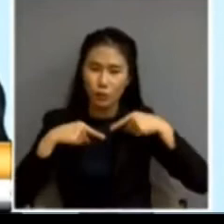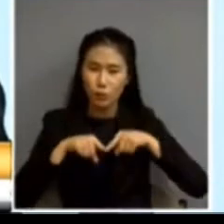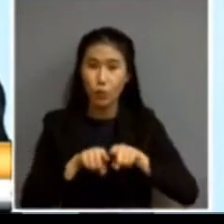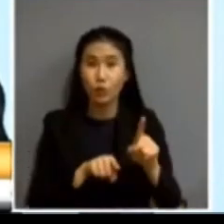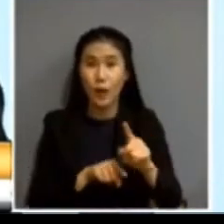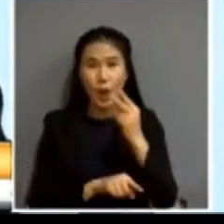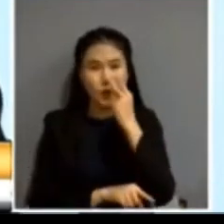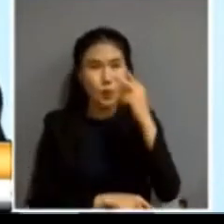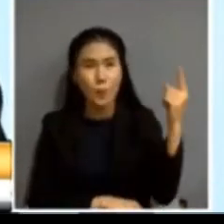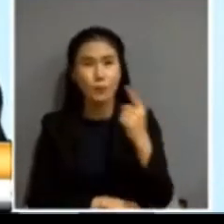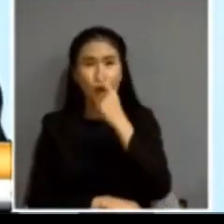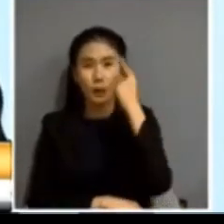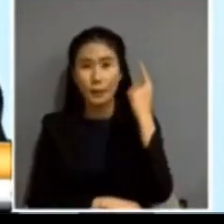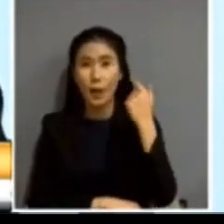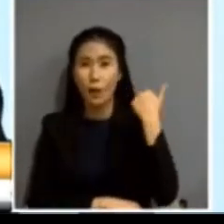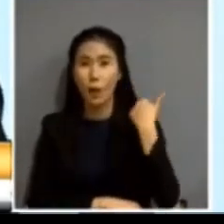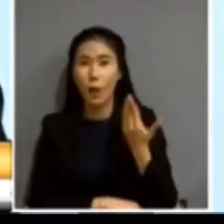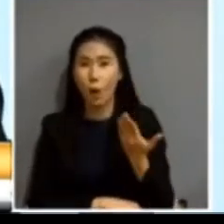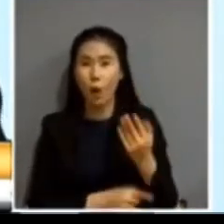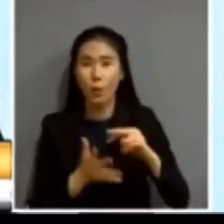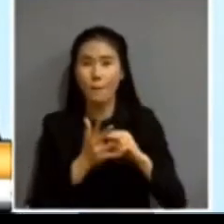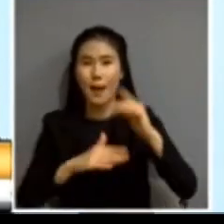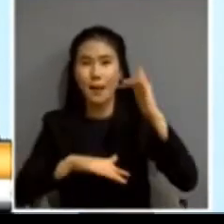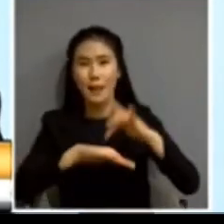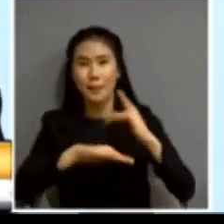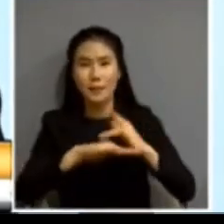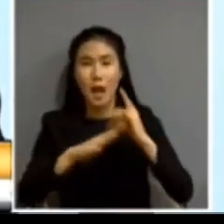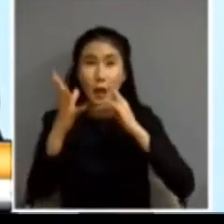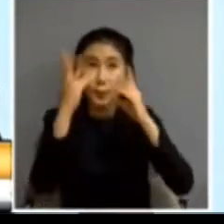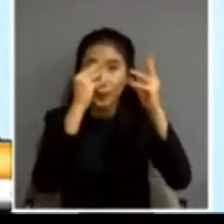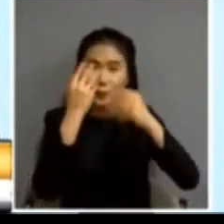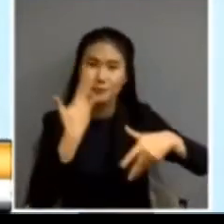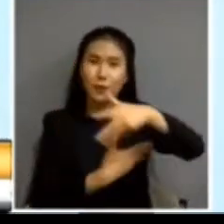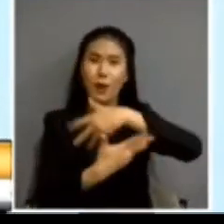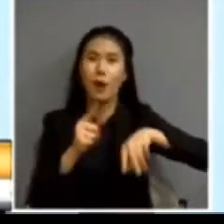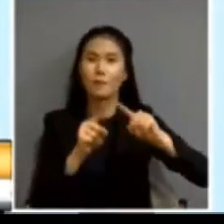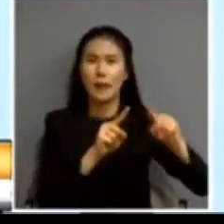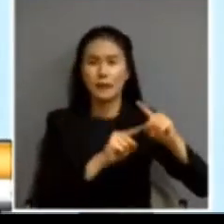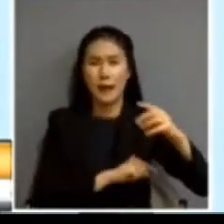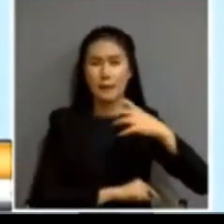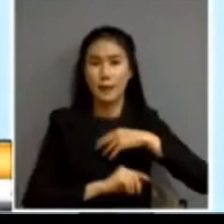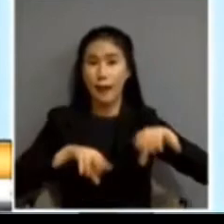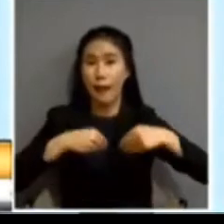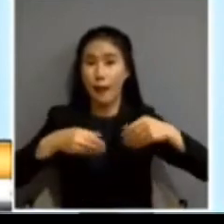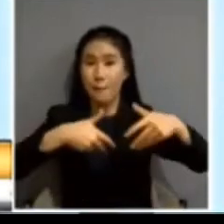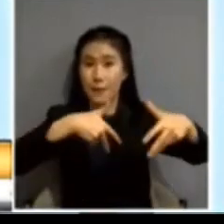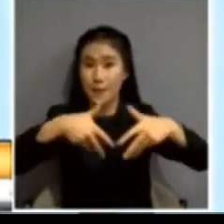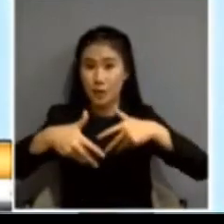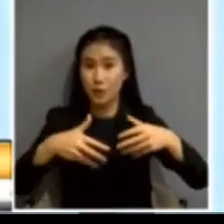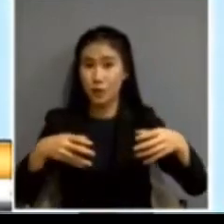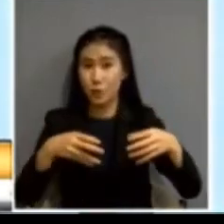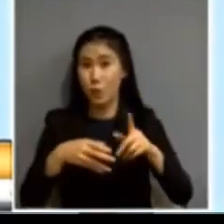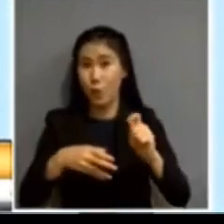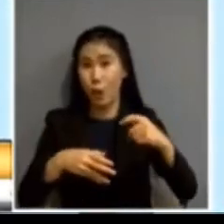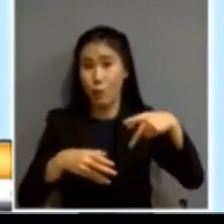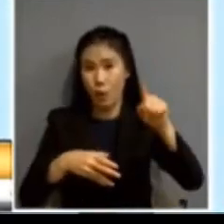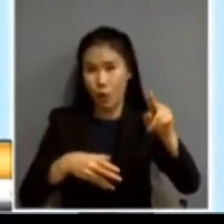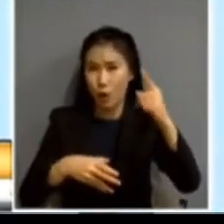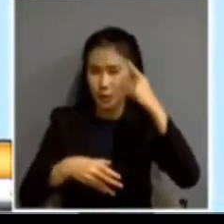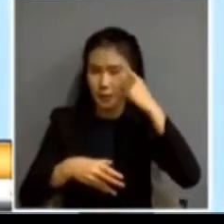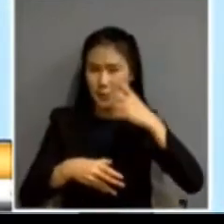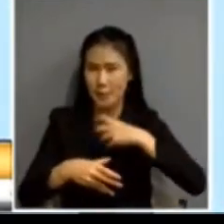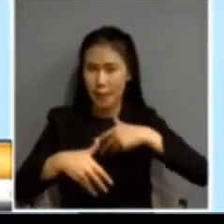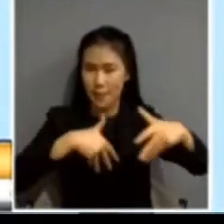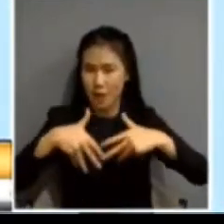ที่ยวบนพื้นฐานการอนุรักษ์ธรรมชาติและสิ่งแวดล้อมโดยให้ประชาชนในท้องถิ่นได้มีส่วนร่วมในการพัฒนา